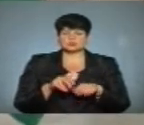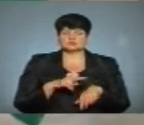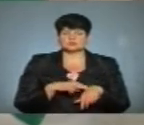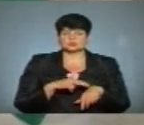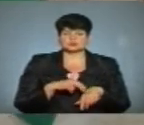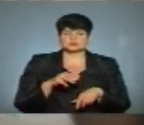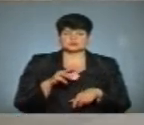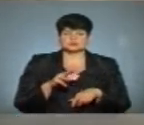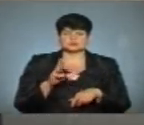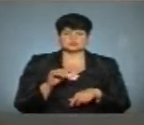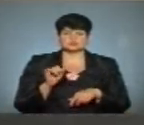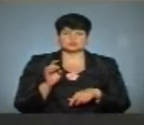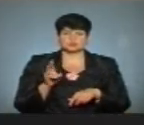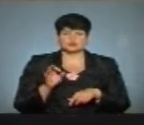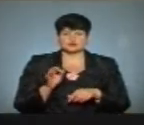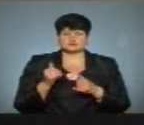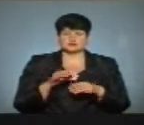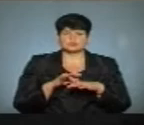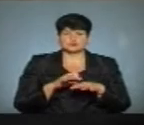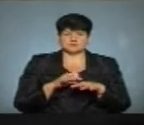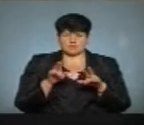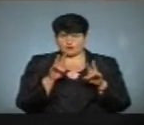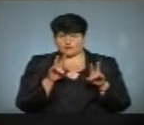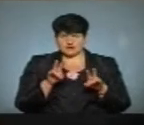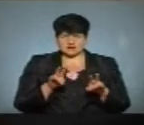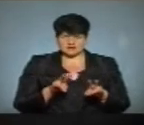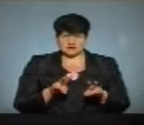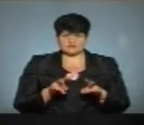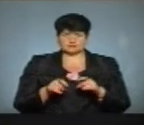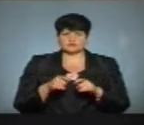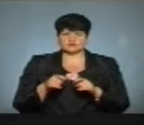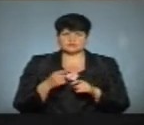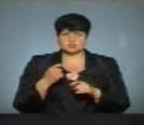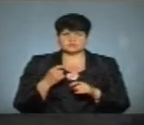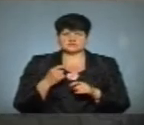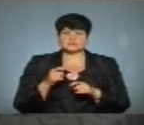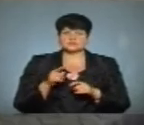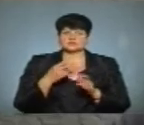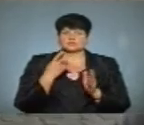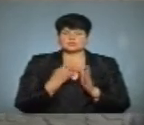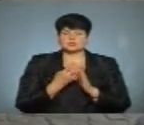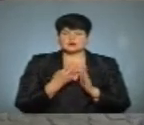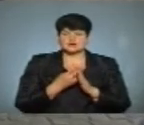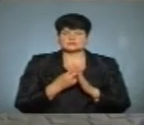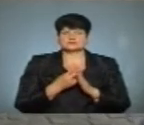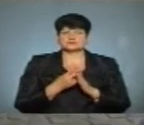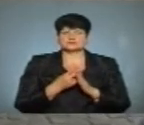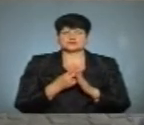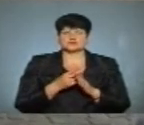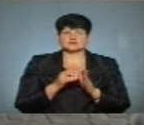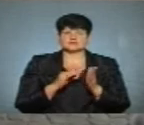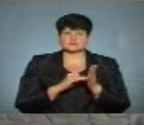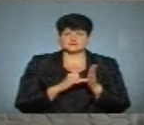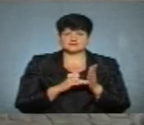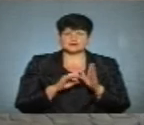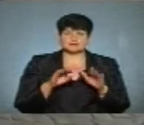Марія Щурко. На даному етапі проводиться поверхневе пошкодження транспортного засобу, що вказується в акті евакуації транспортного засобу, після